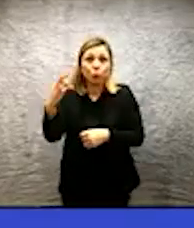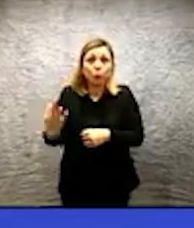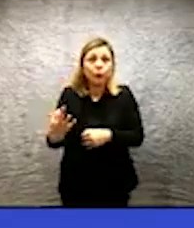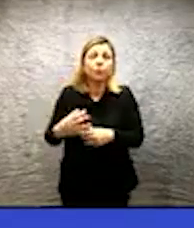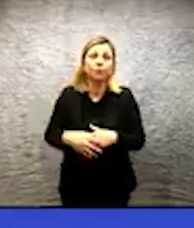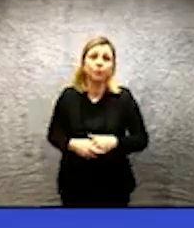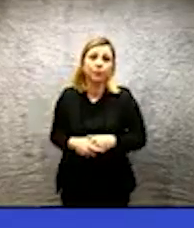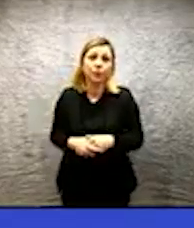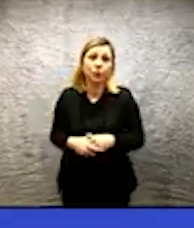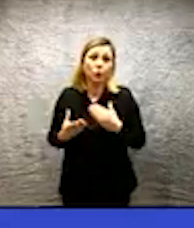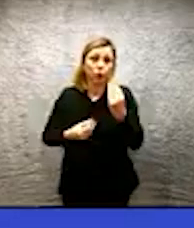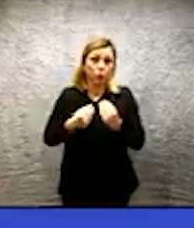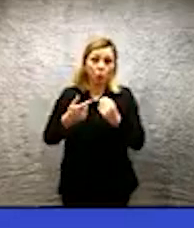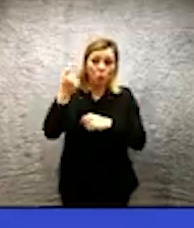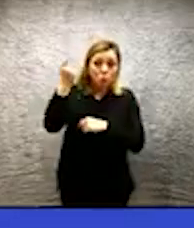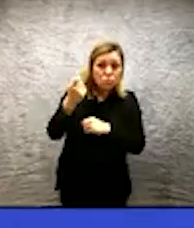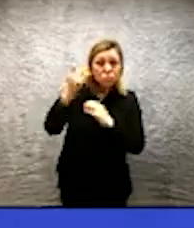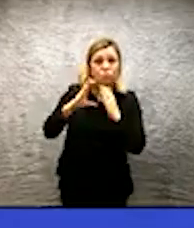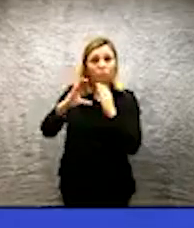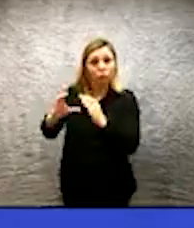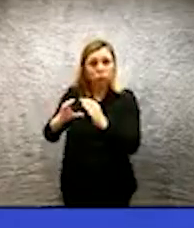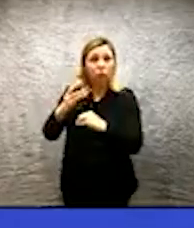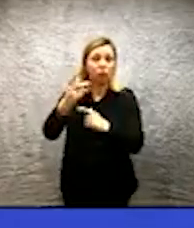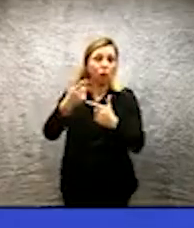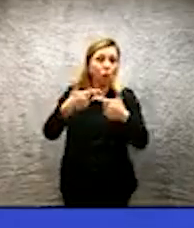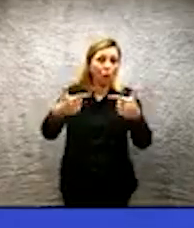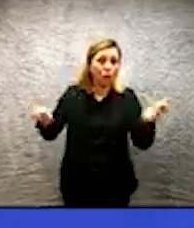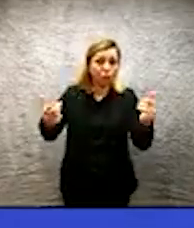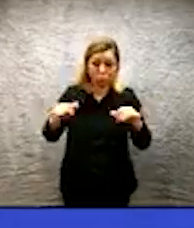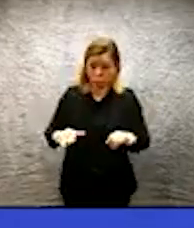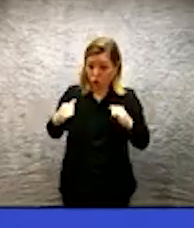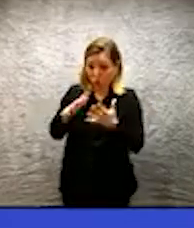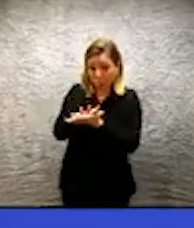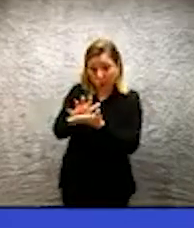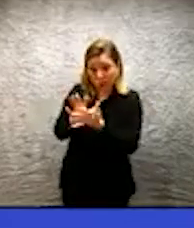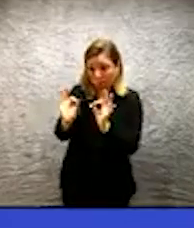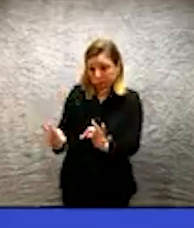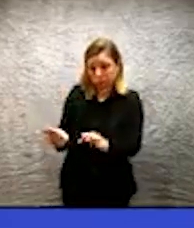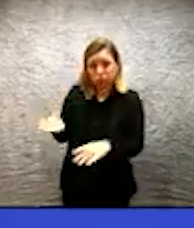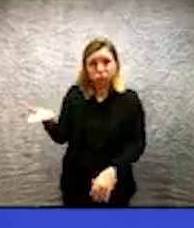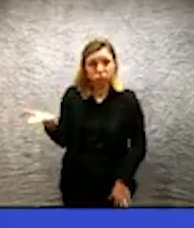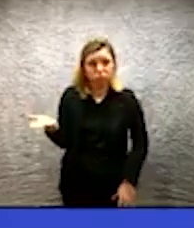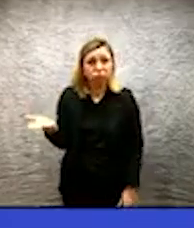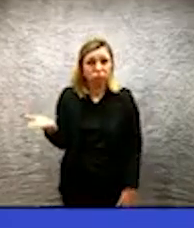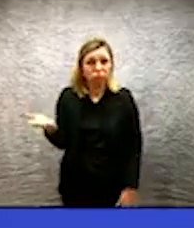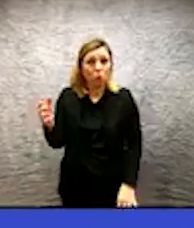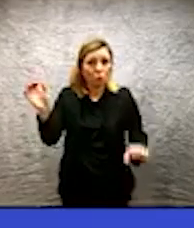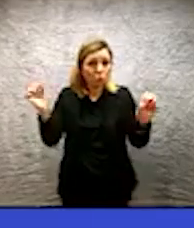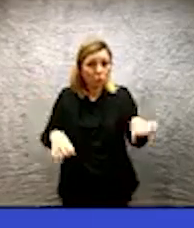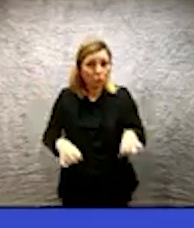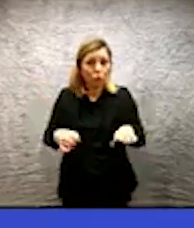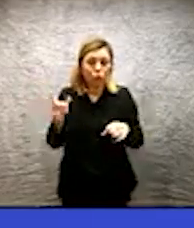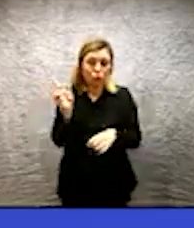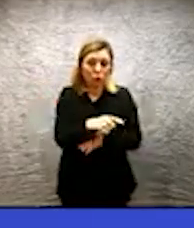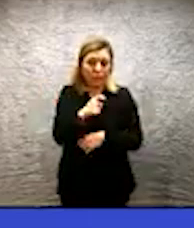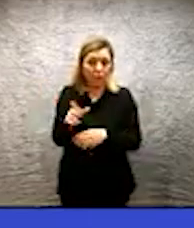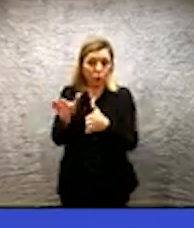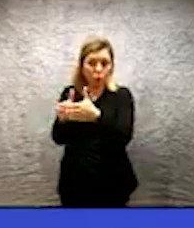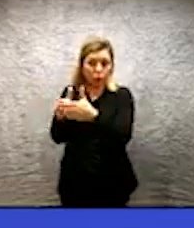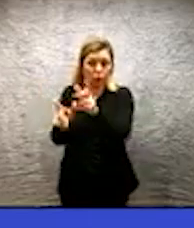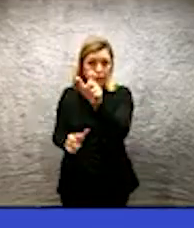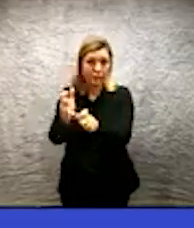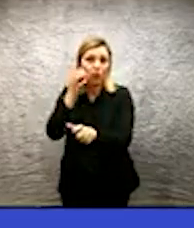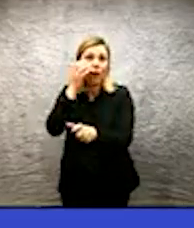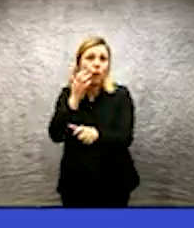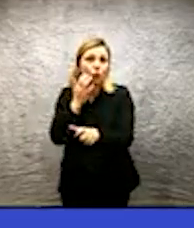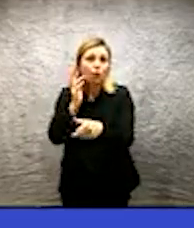en transport en commun. C'est tout à fait possible, surtout avec des jeunes de cet âge-là. Donc il sera certainement demandé aux ados d'avoir leur